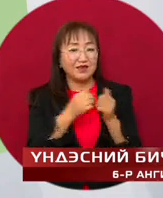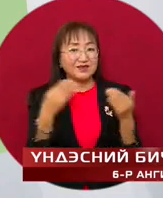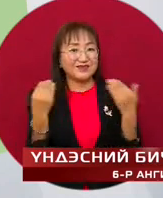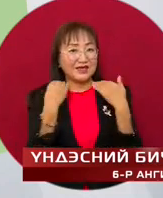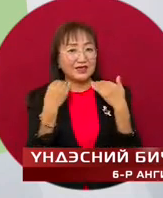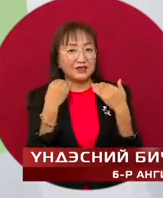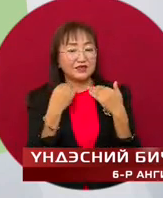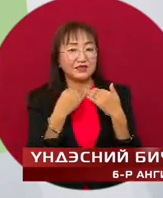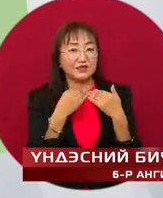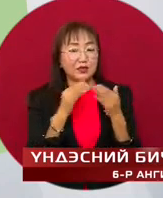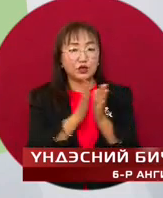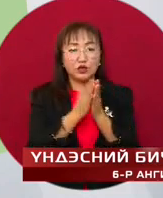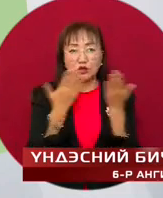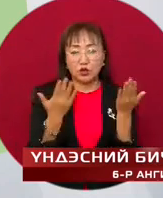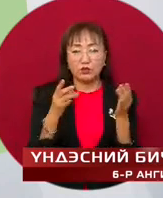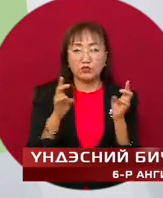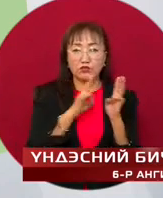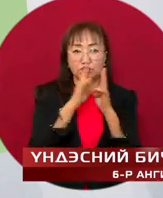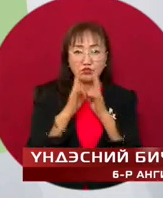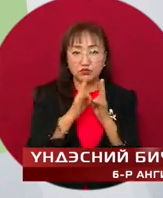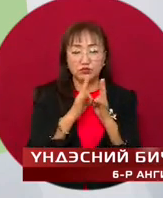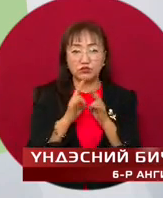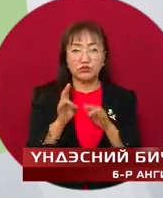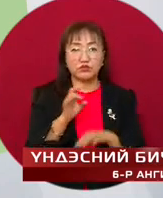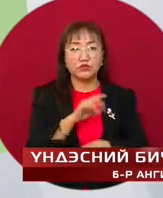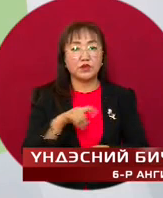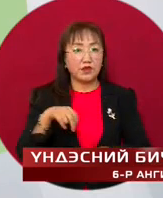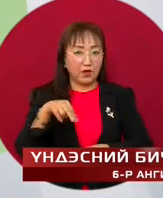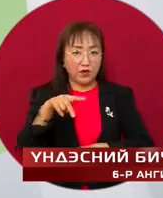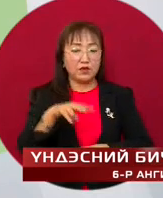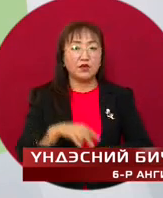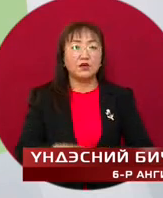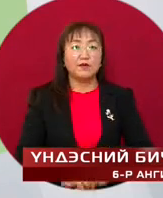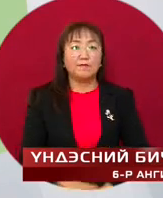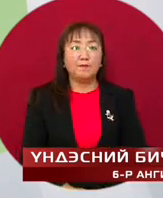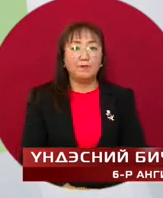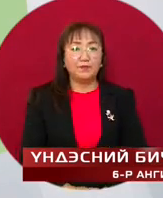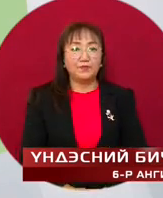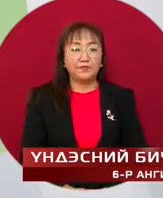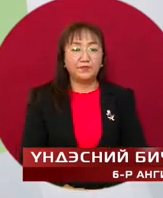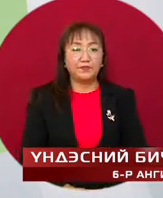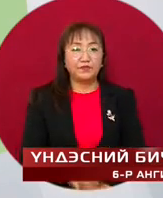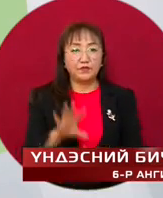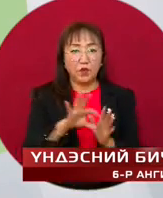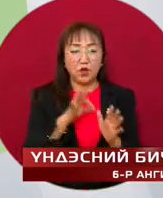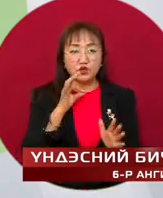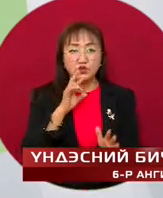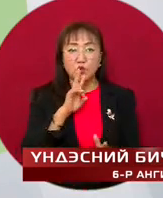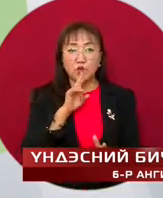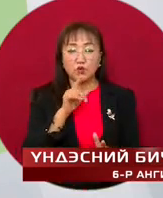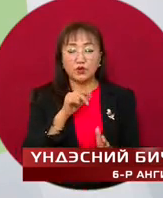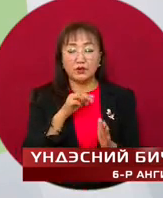бичих, ном, нөхөрлөх, сургууль, явах. За, өнөөдөр багш нь сонгож авсан үгийнхаа хувьд бас тань нэмэлт тайлбар